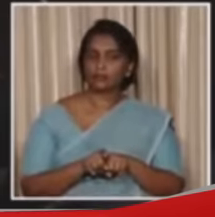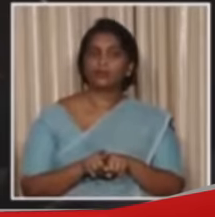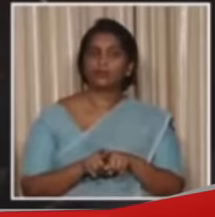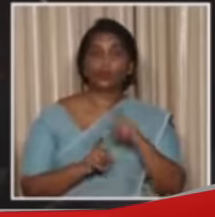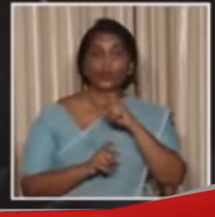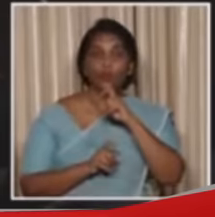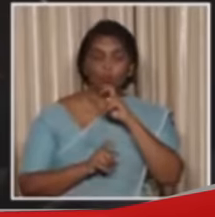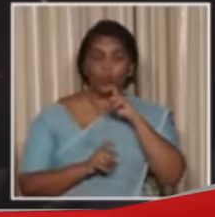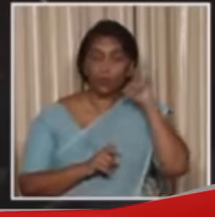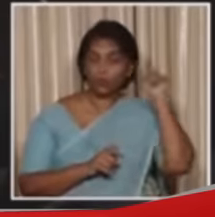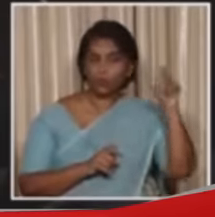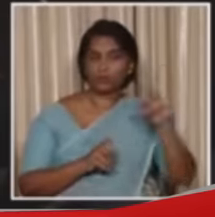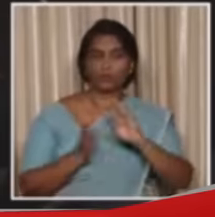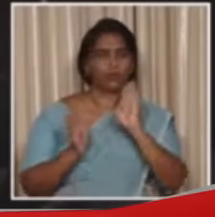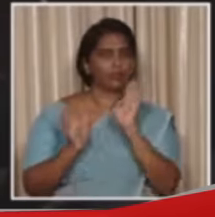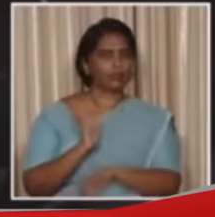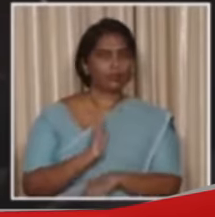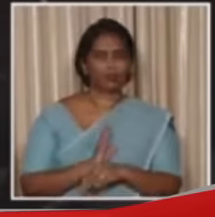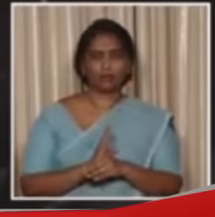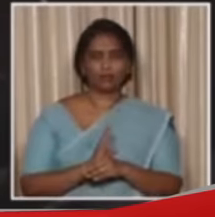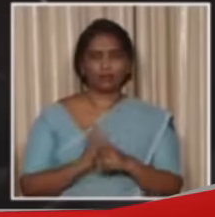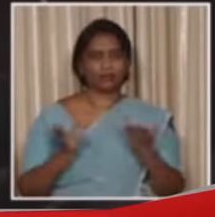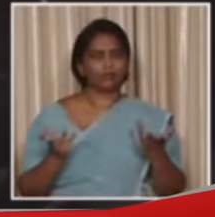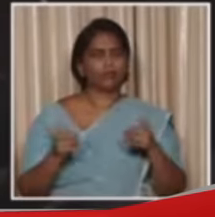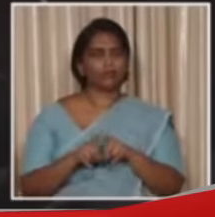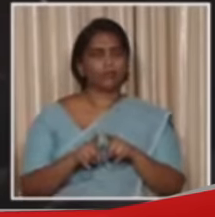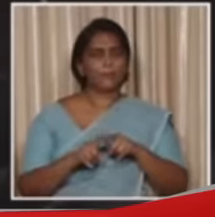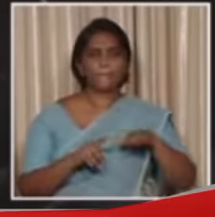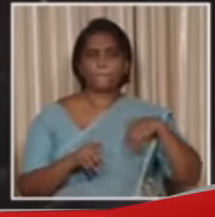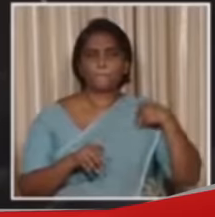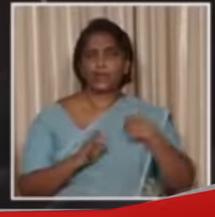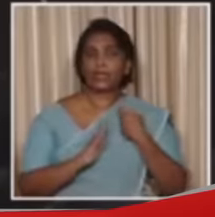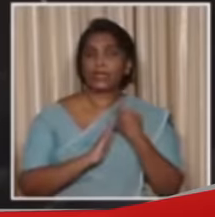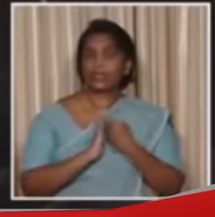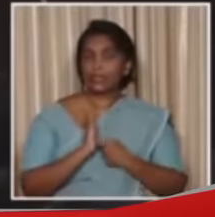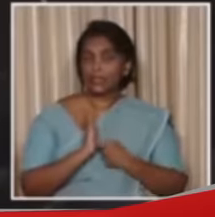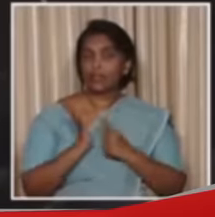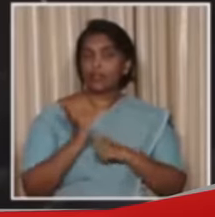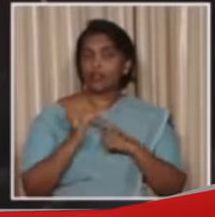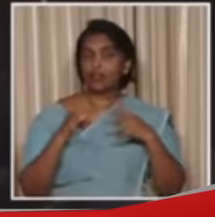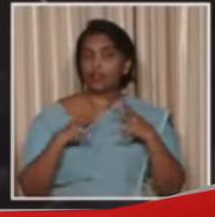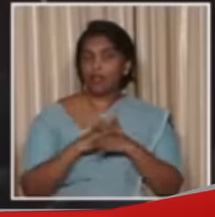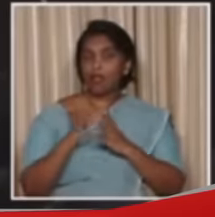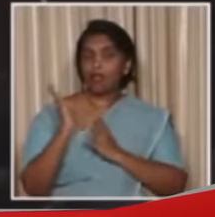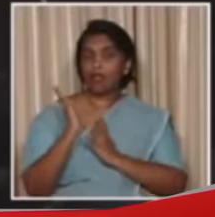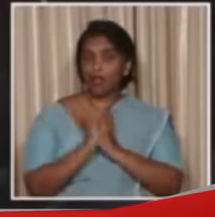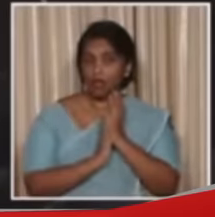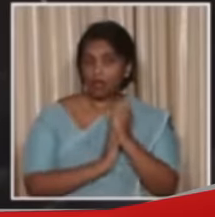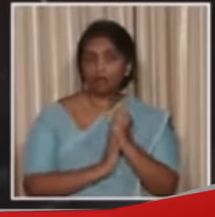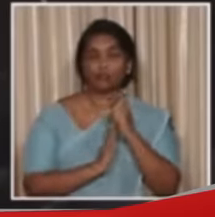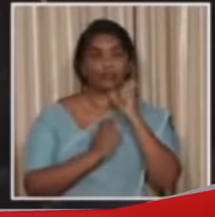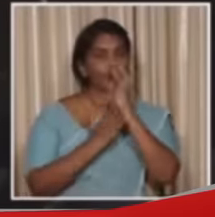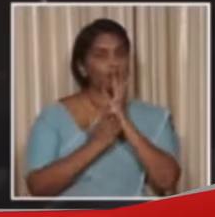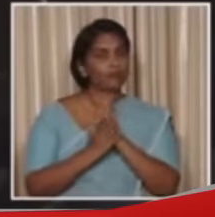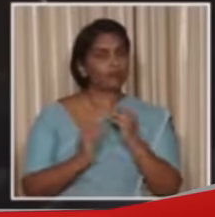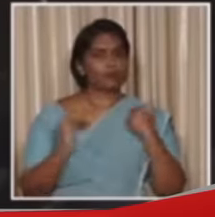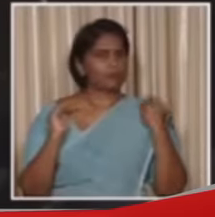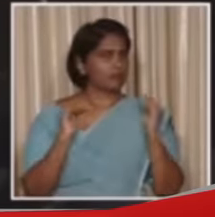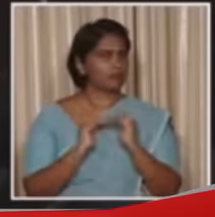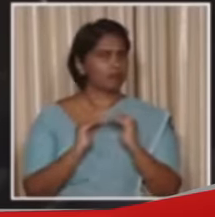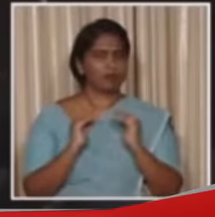උසාවිය විසින්ම ප්‍රතික්ෂේප වෙන්නේ. මොකෝ මේවා මූලික නීතියට මූලික අයිතිවාසිකම් වලට මූලික ව්‍යවස්ථාවටත්